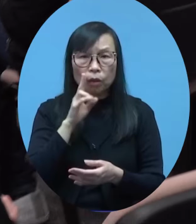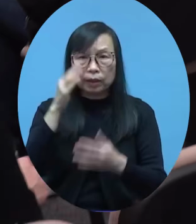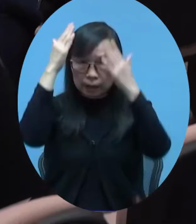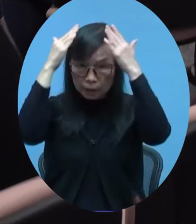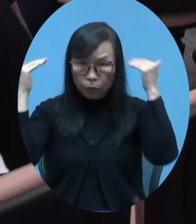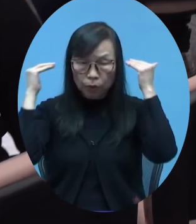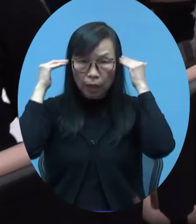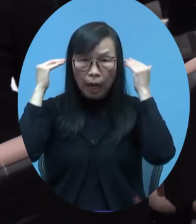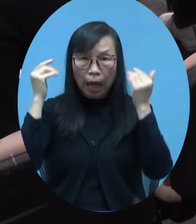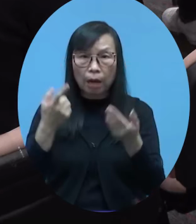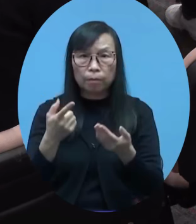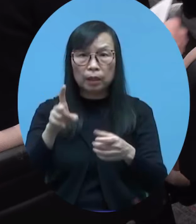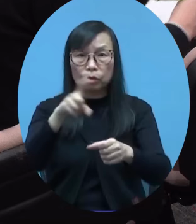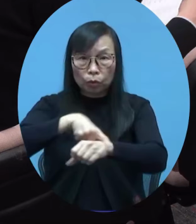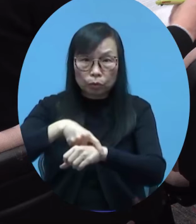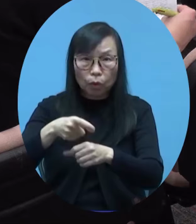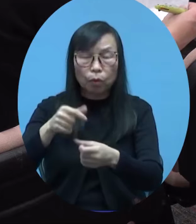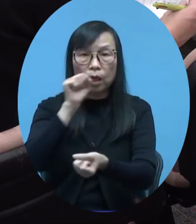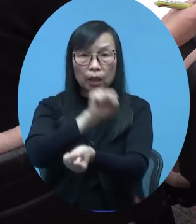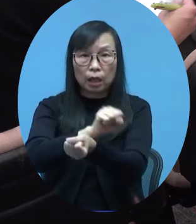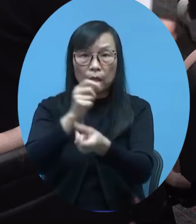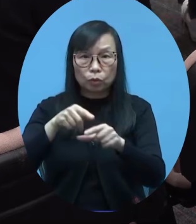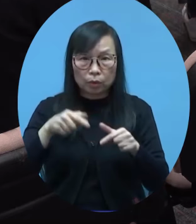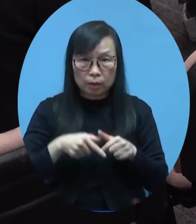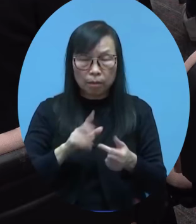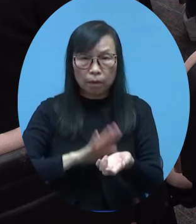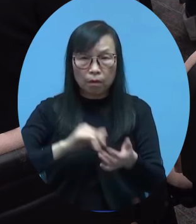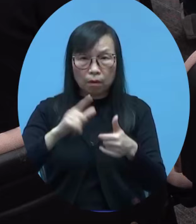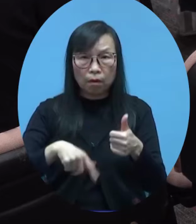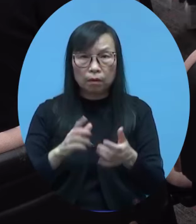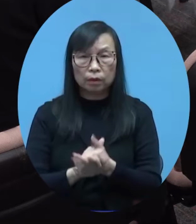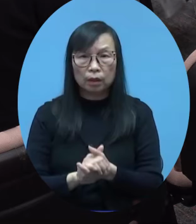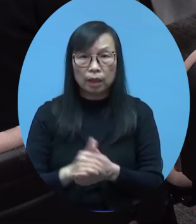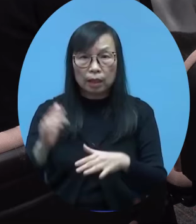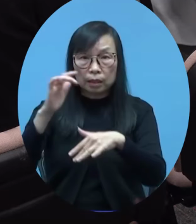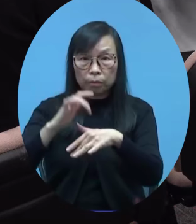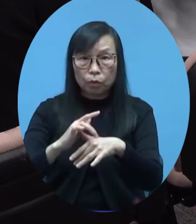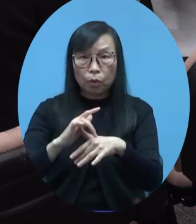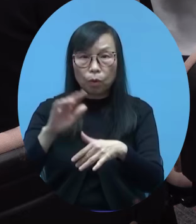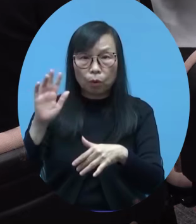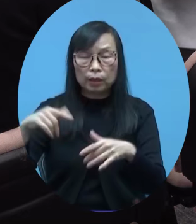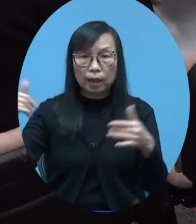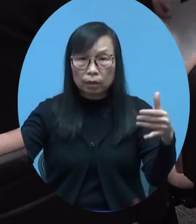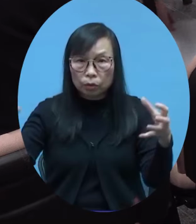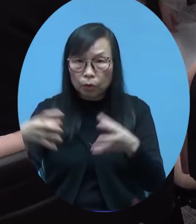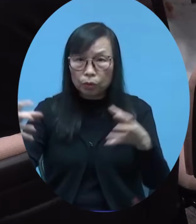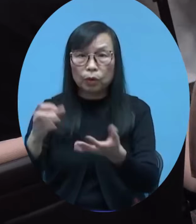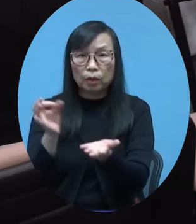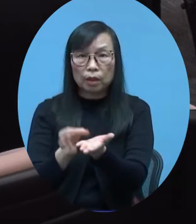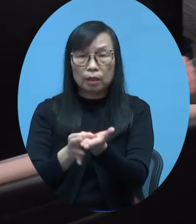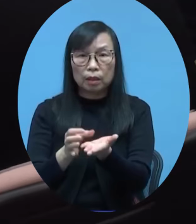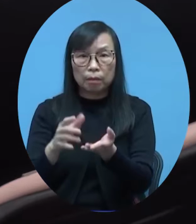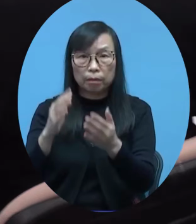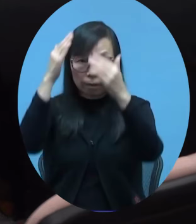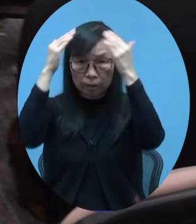嘅，即係捉到入去羈留中心嘅個案，咁會唔會有一啲接觸或者會有一啲聚居嘅地點咧？越南嘅